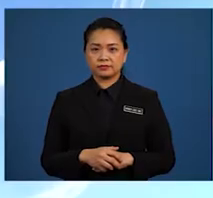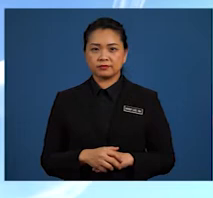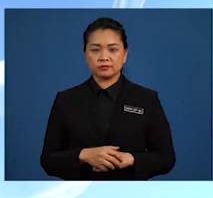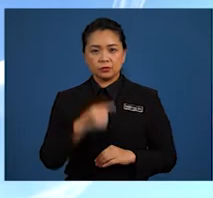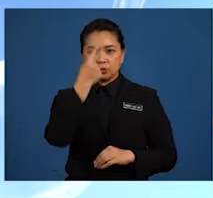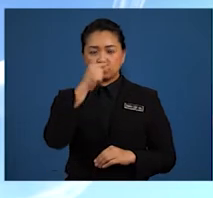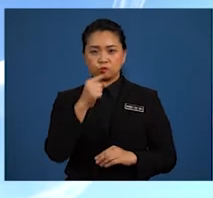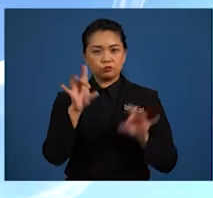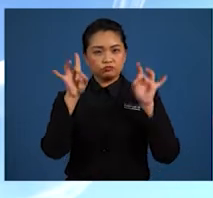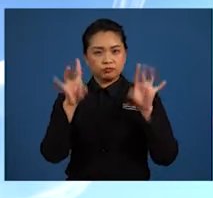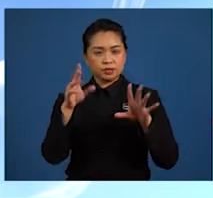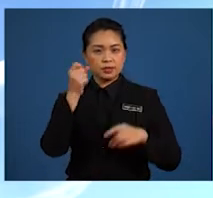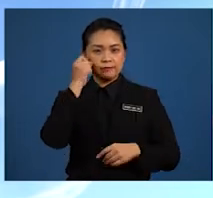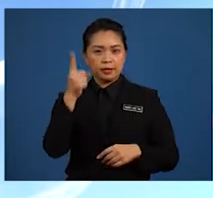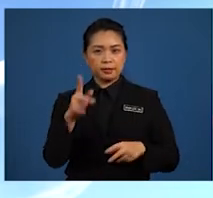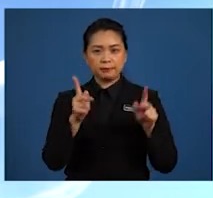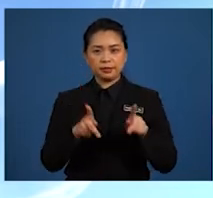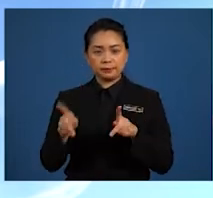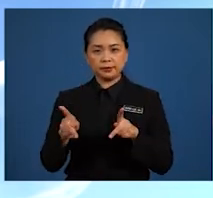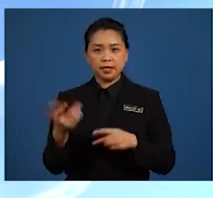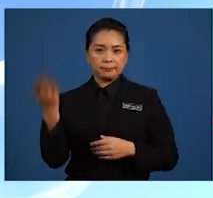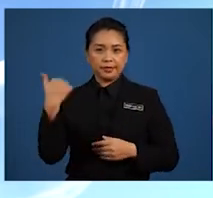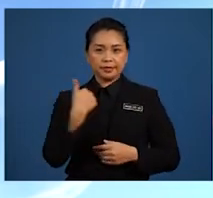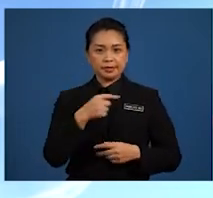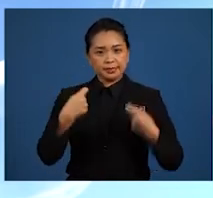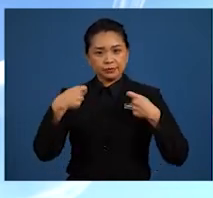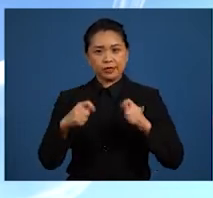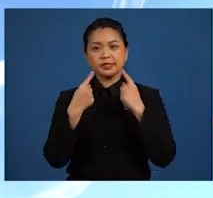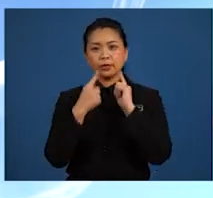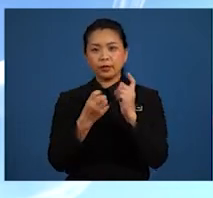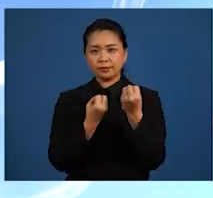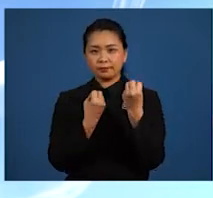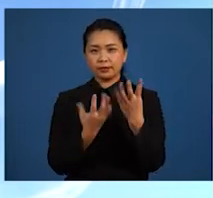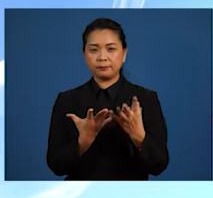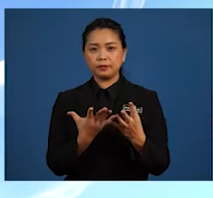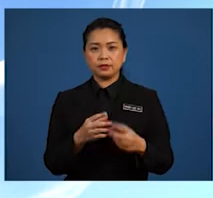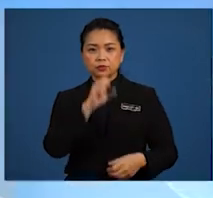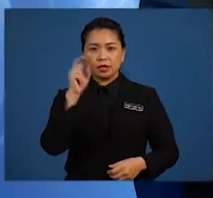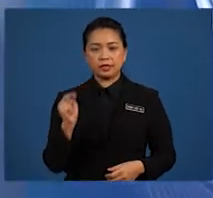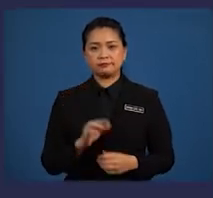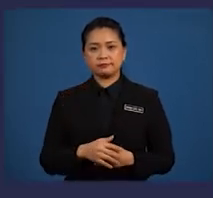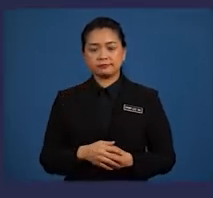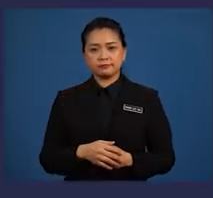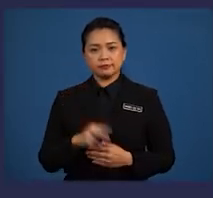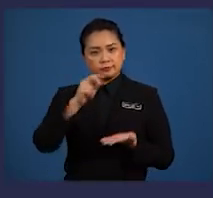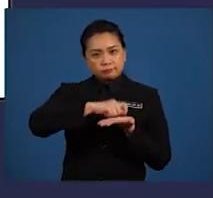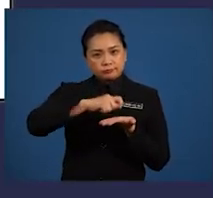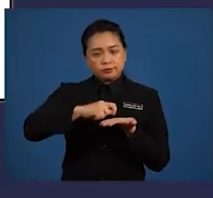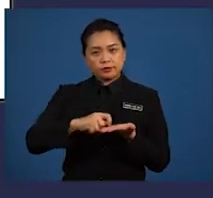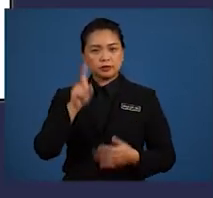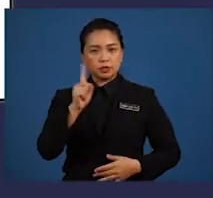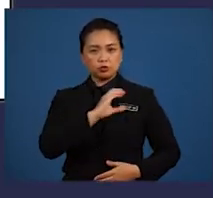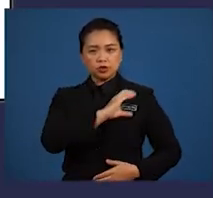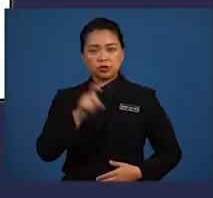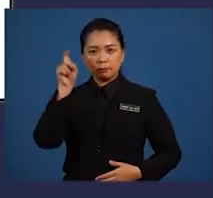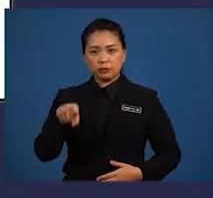untuk menguji kVA mapajar pajak mati kita coba menjawab beberapa soalan Nyatakan